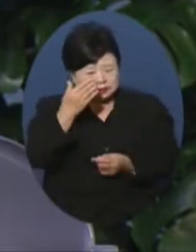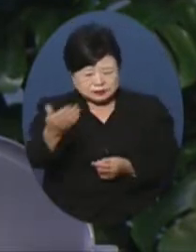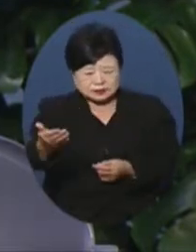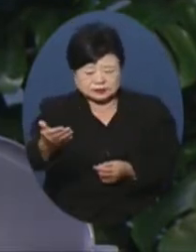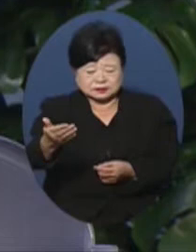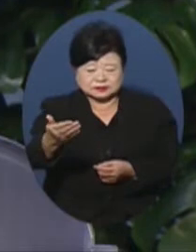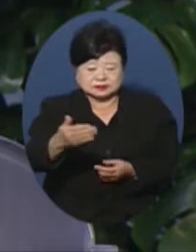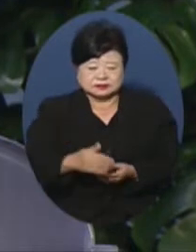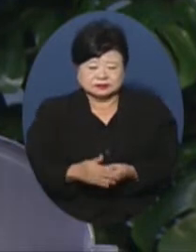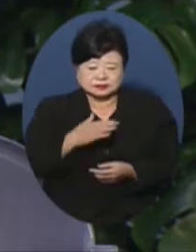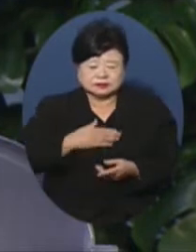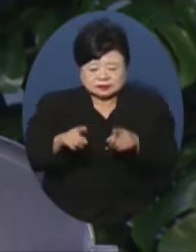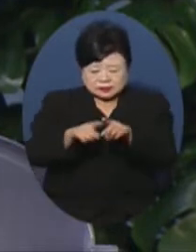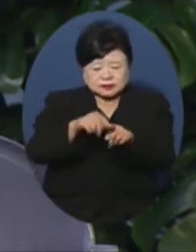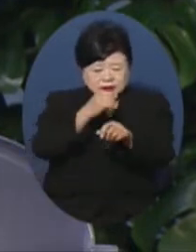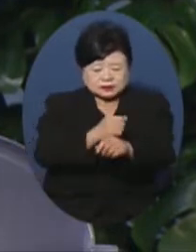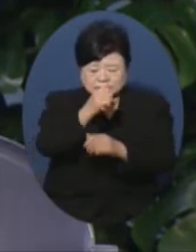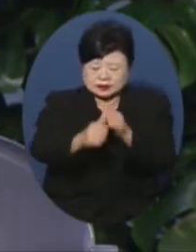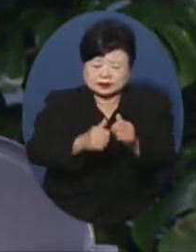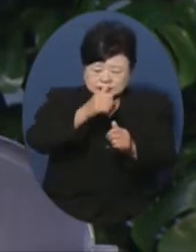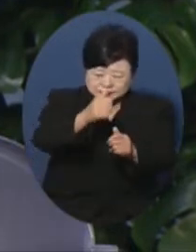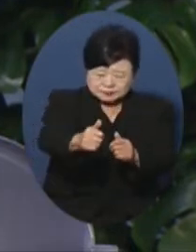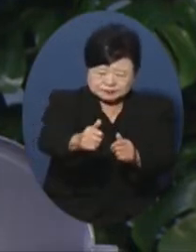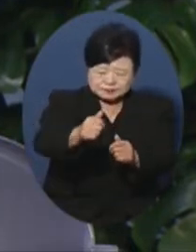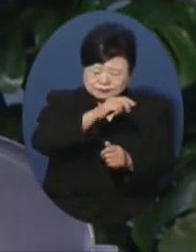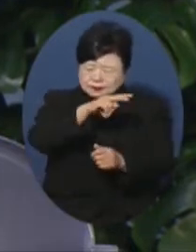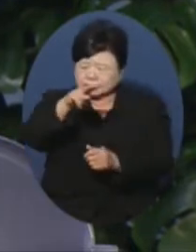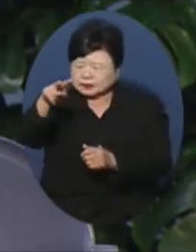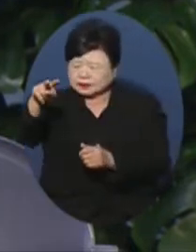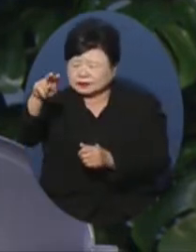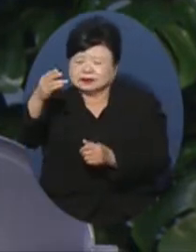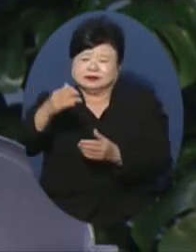만나든지 나와 함께 하시는 하나님을 바라보아야 합니다.